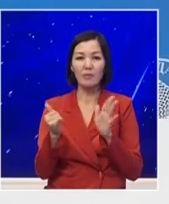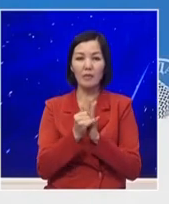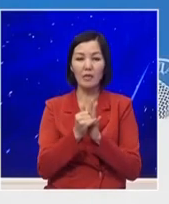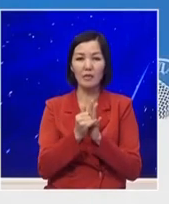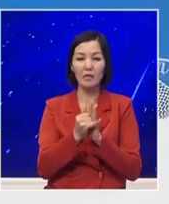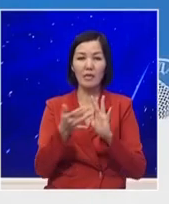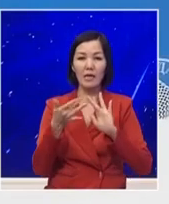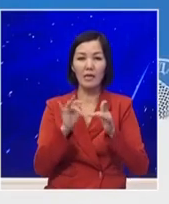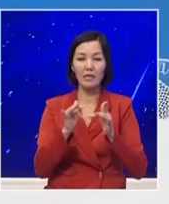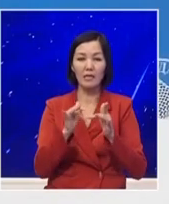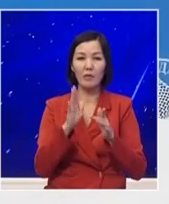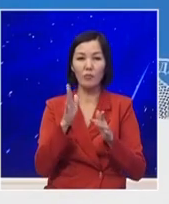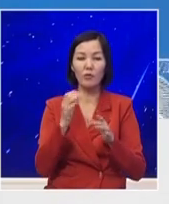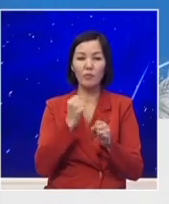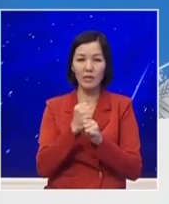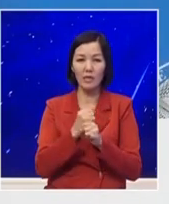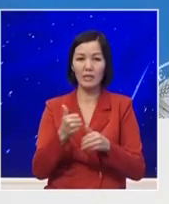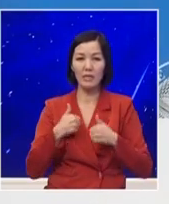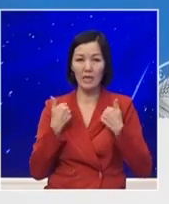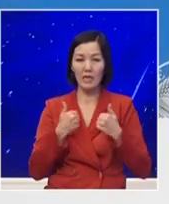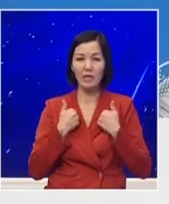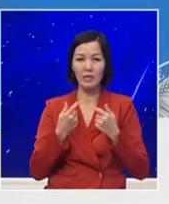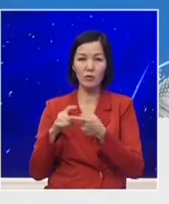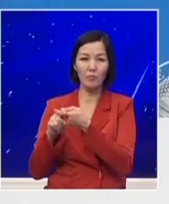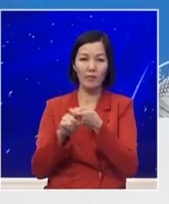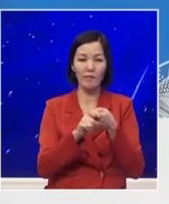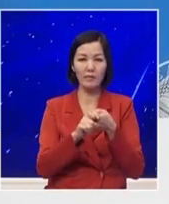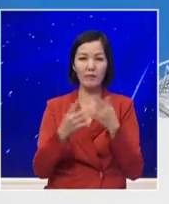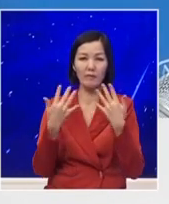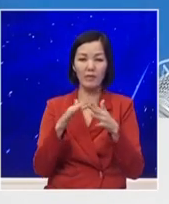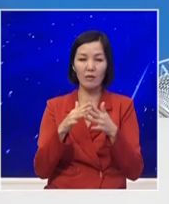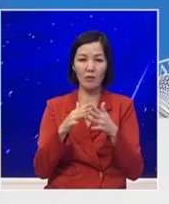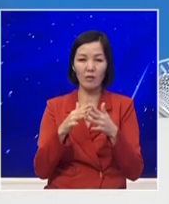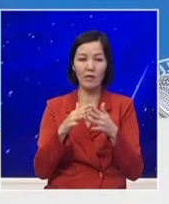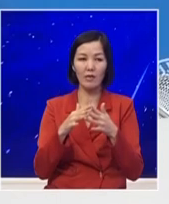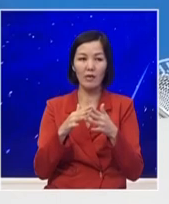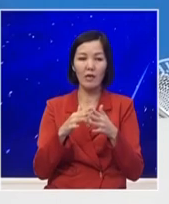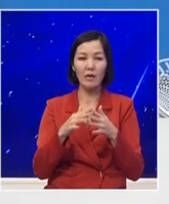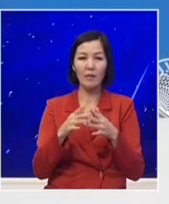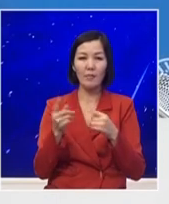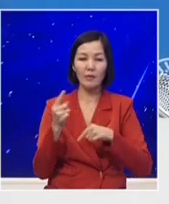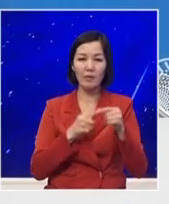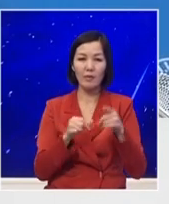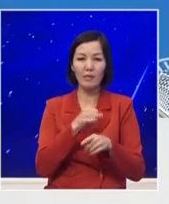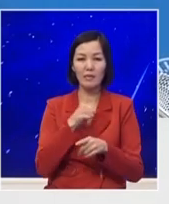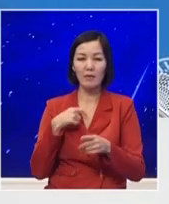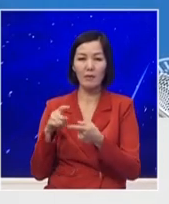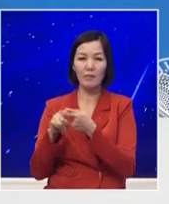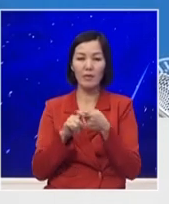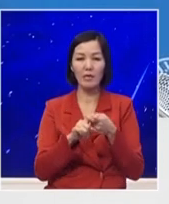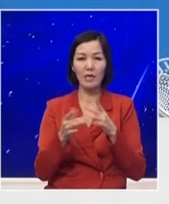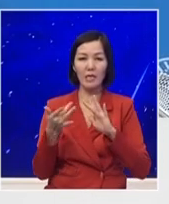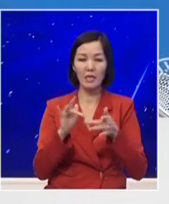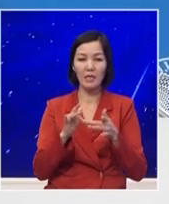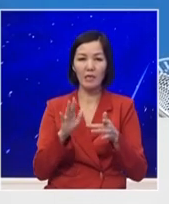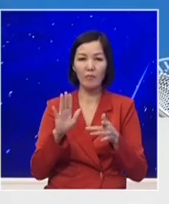для интернета. Будем делать все возможное, чтобы провести его в село. Также предприниматели из Алматы предлагают сами провести интернет, после чего